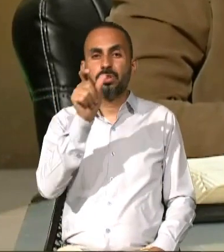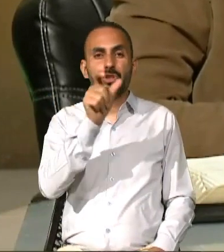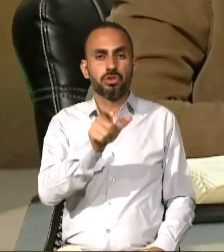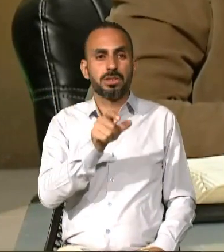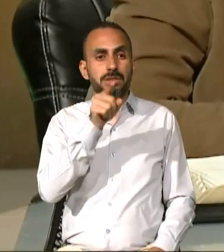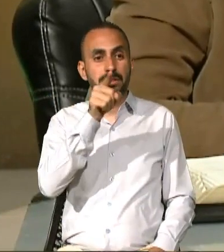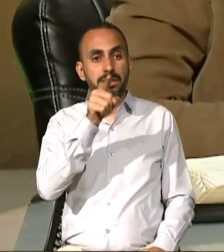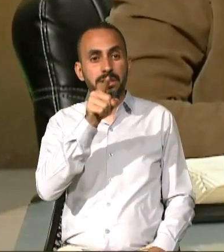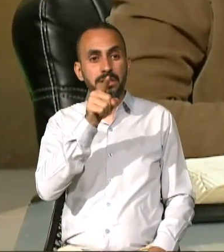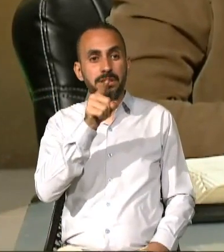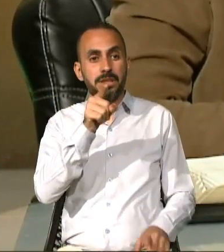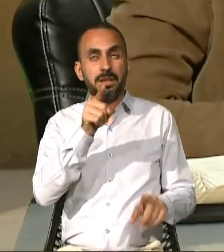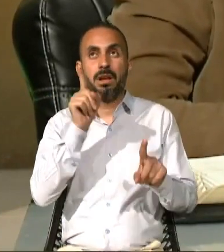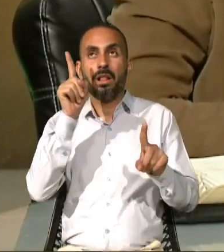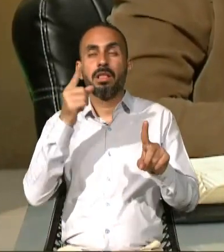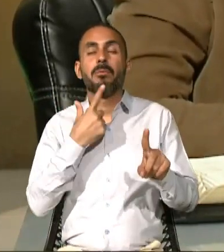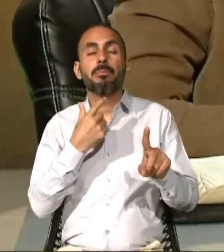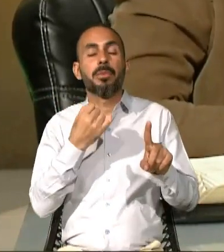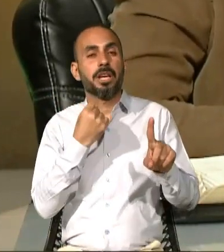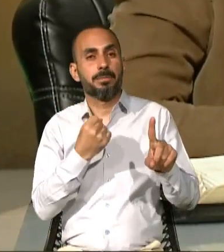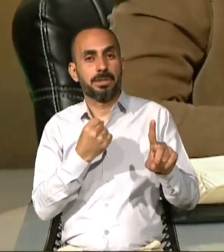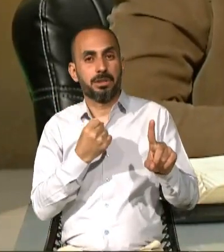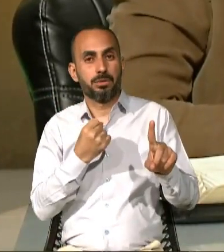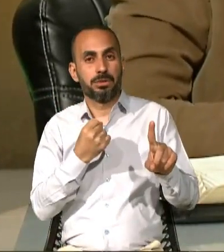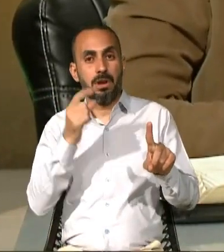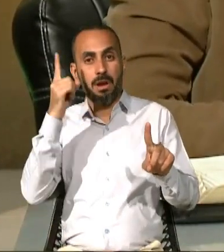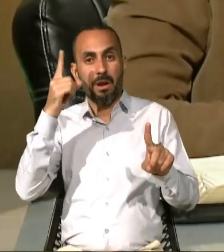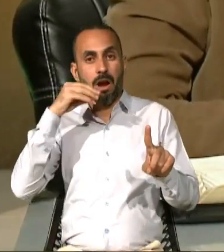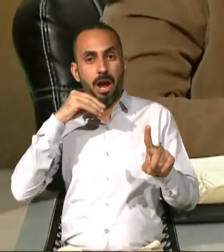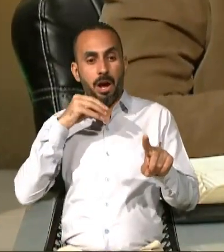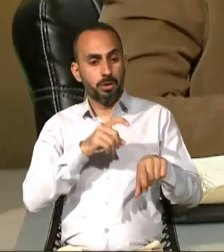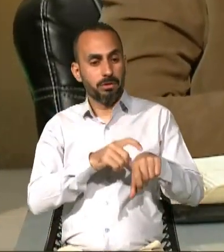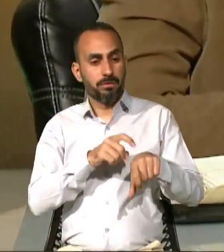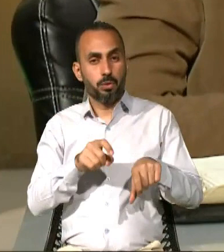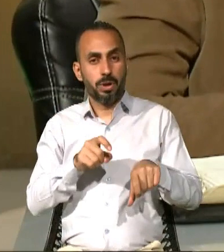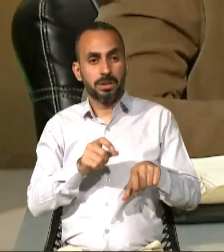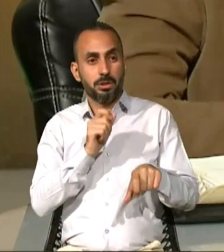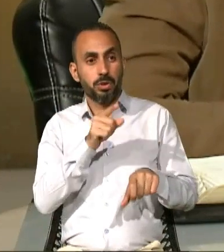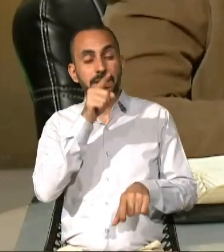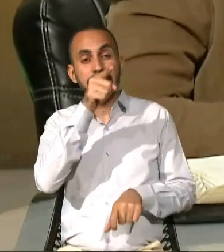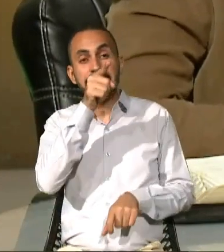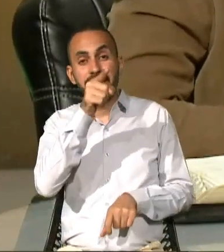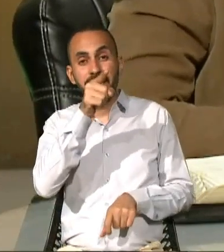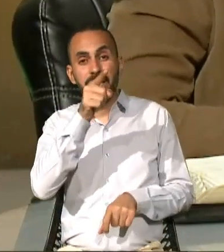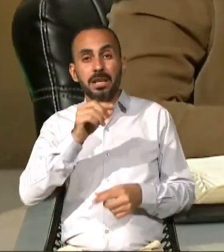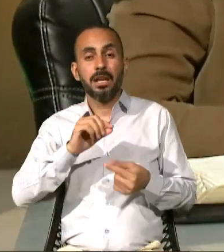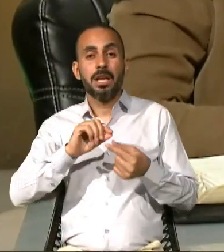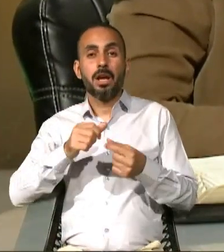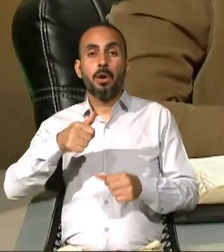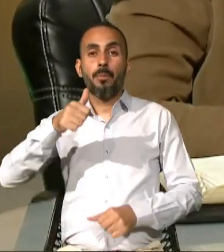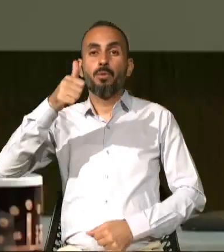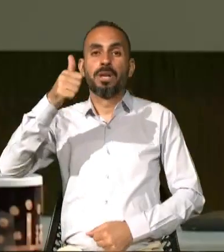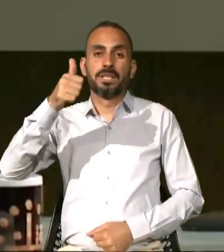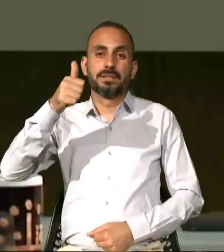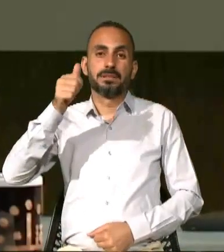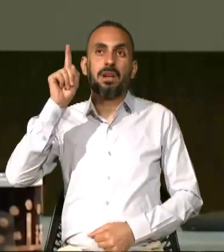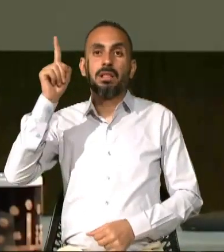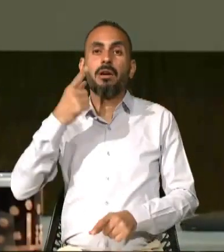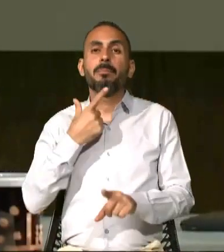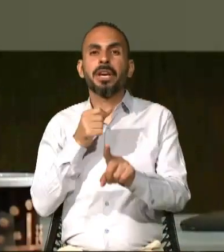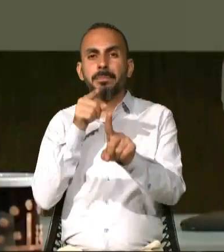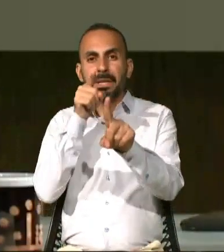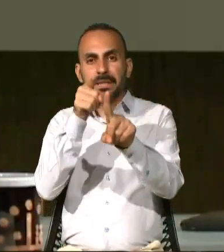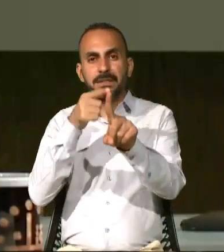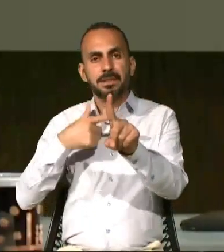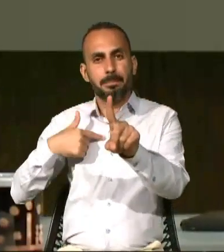الوقت ده ان يوصل لك رساله ويقول لك انه انت شخص مميز على قلبه، غالي على قلبه. يعني عارف يا ابونا،